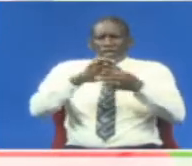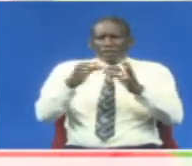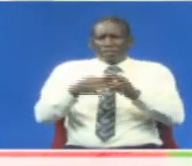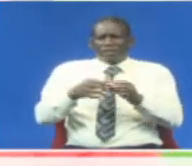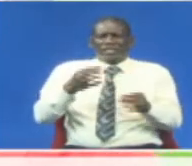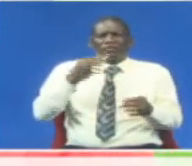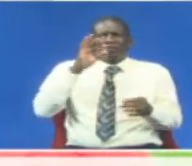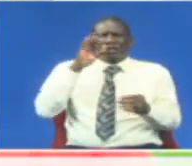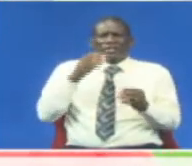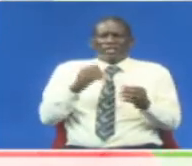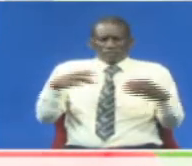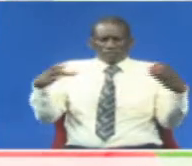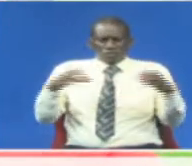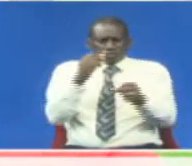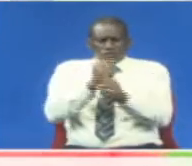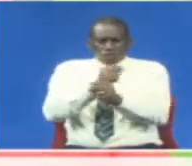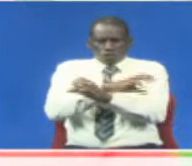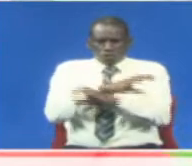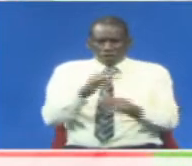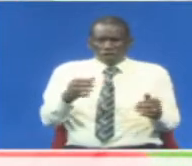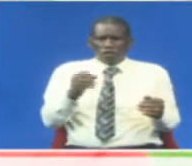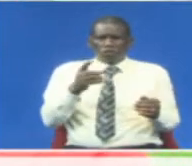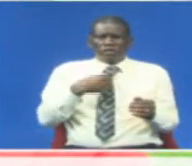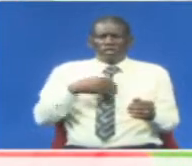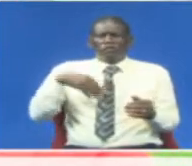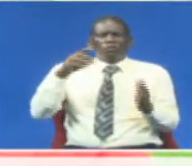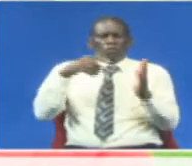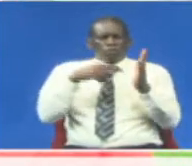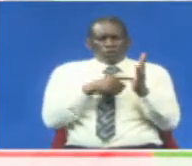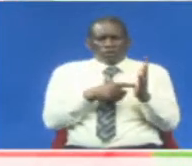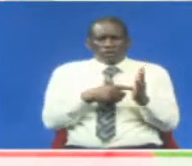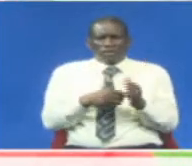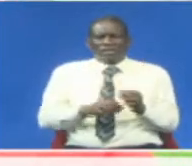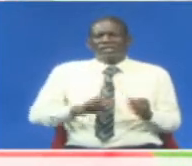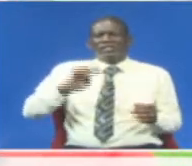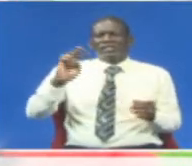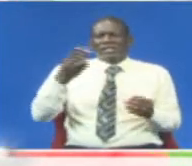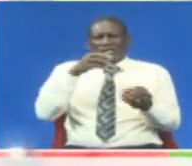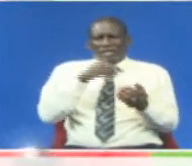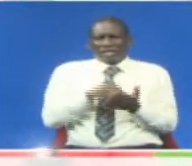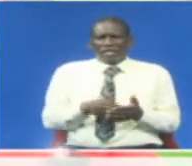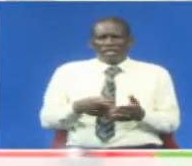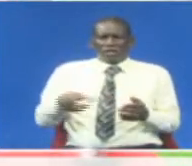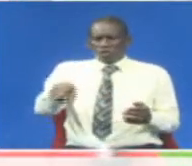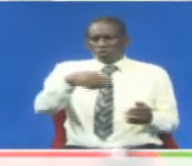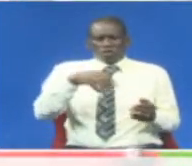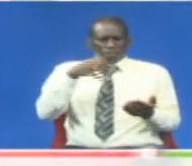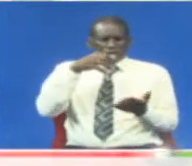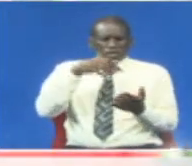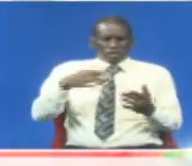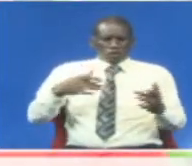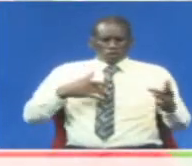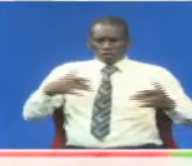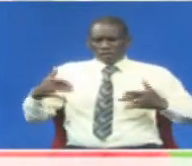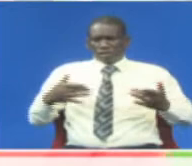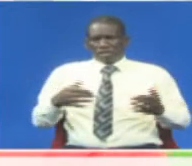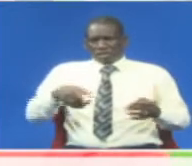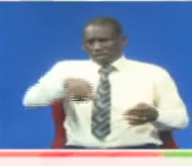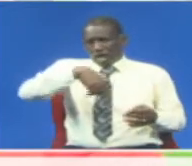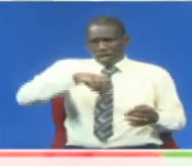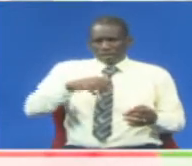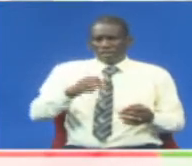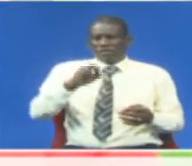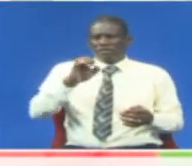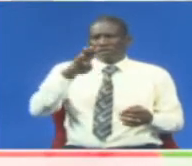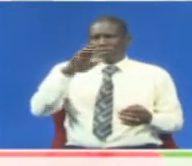our team performs better, we are going to get more points. Secondly, we'll be considered. FIBA, they are going to